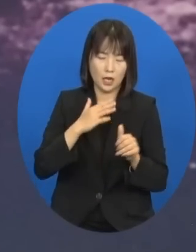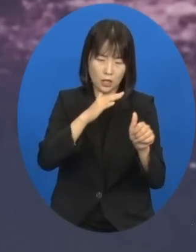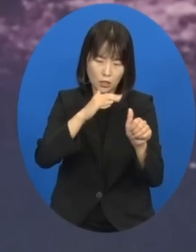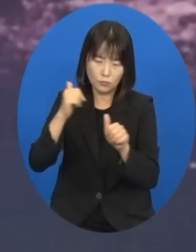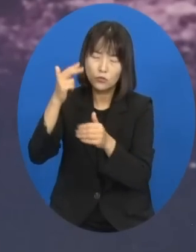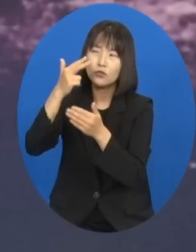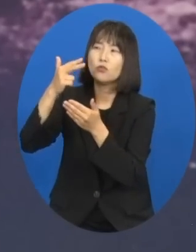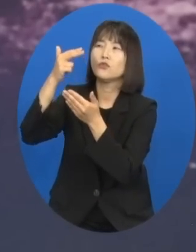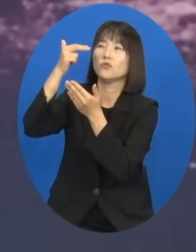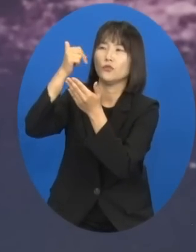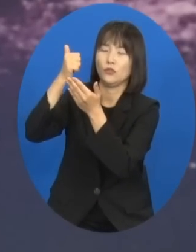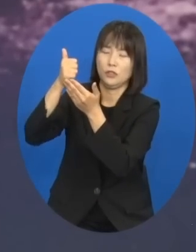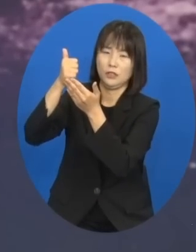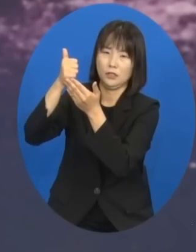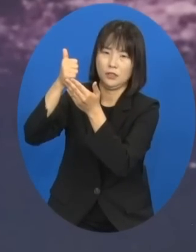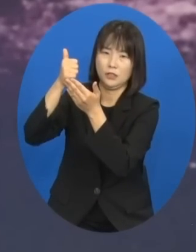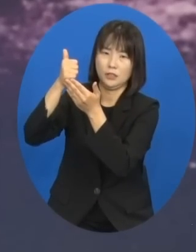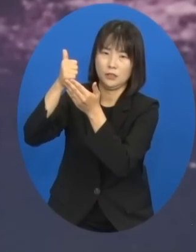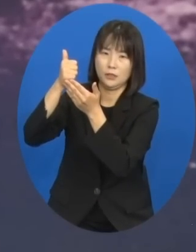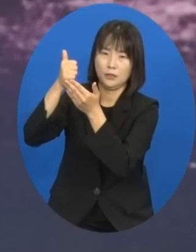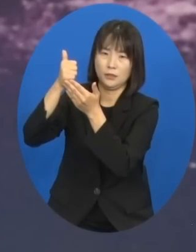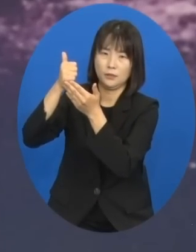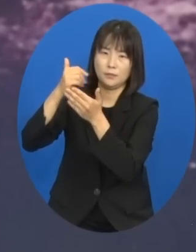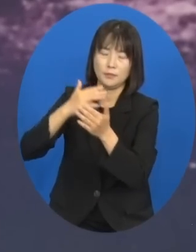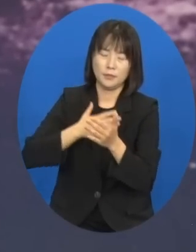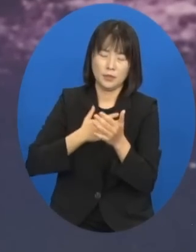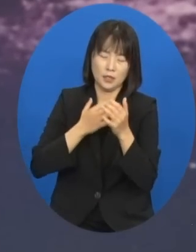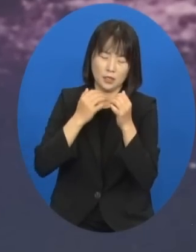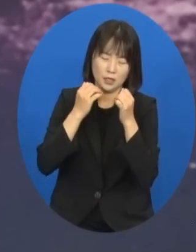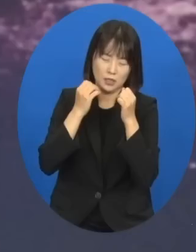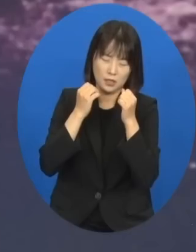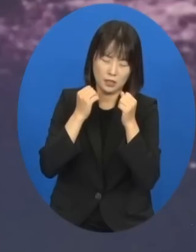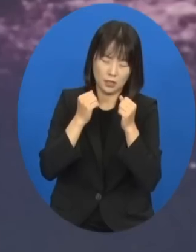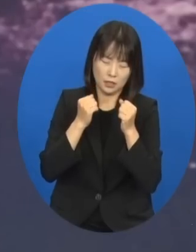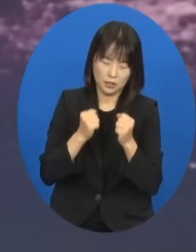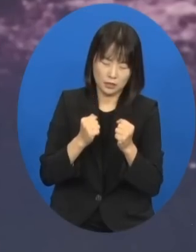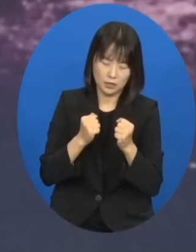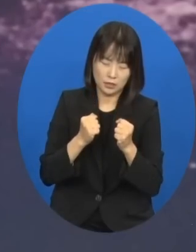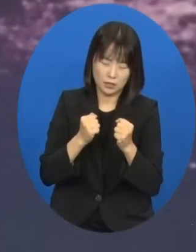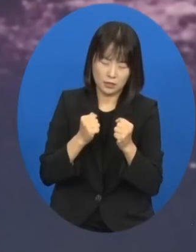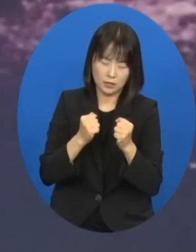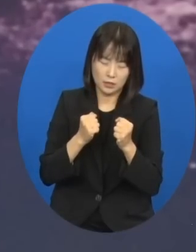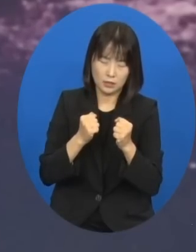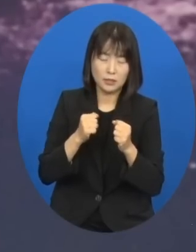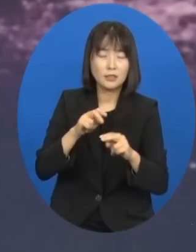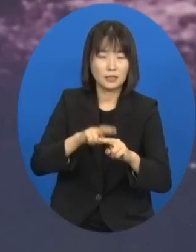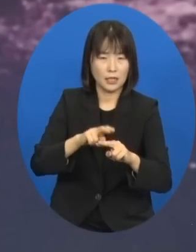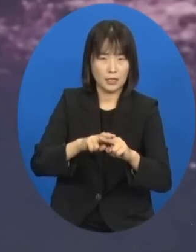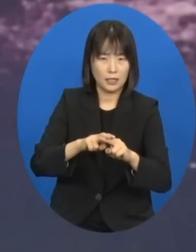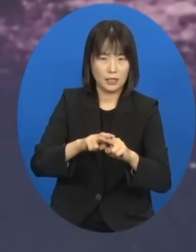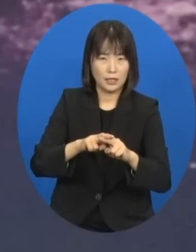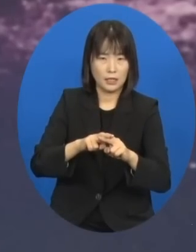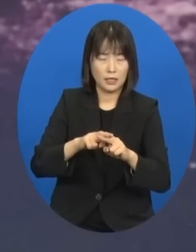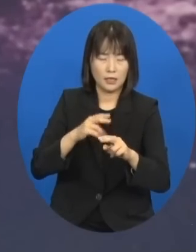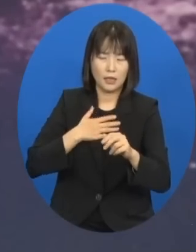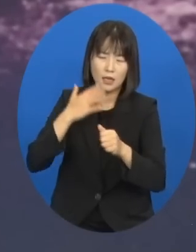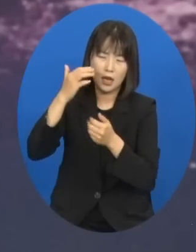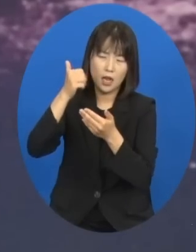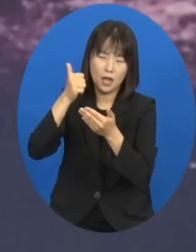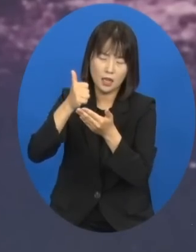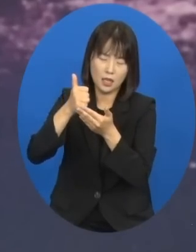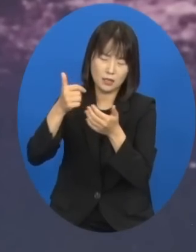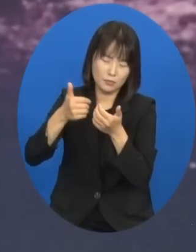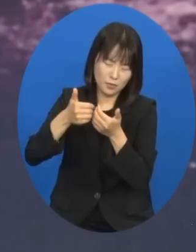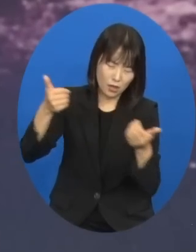주님, 내가 있게 한 주님의 그 부르신 자리에 내가 하나님 떠나려 했습니다.